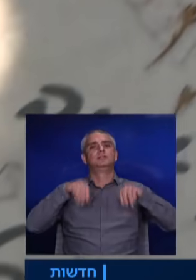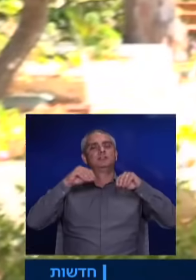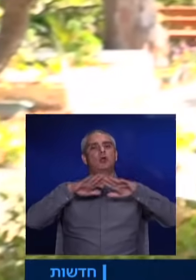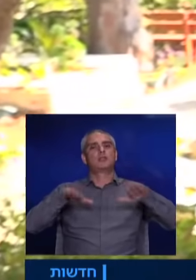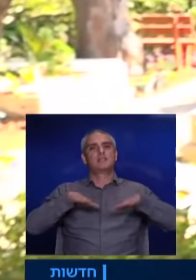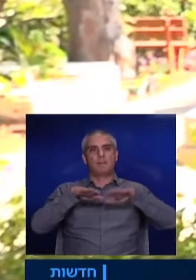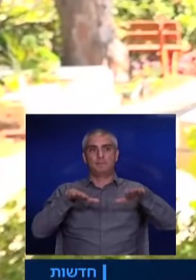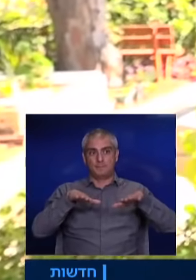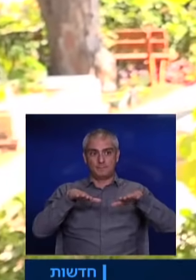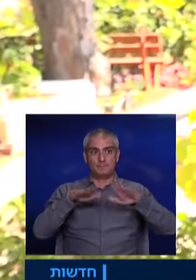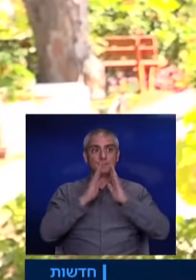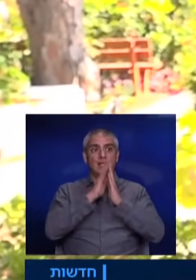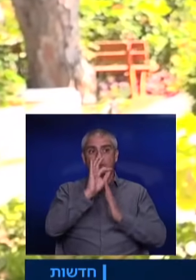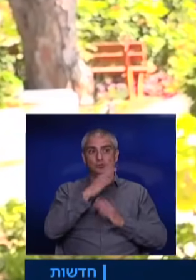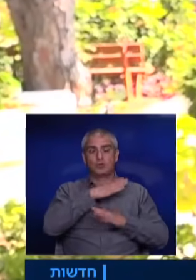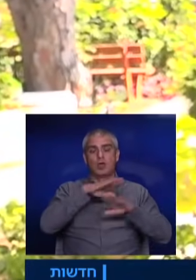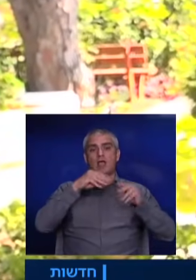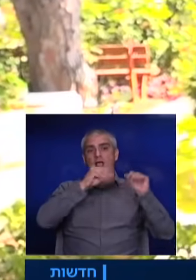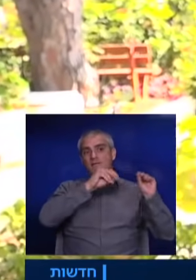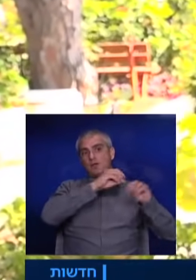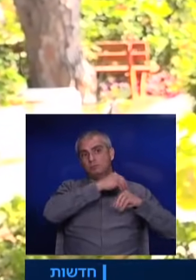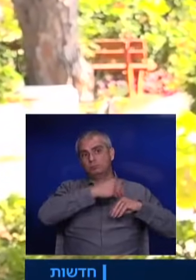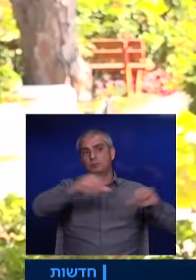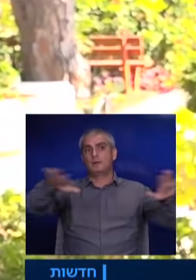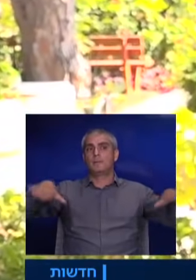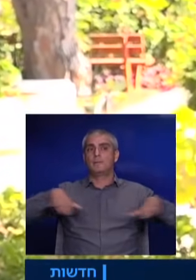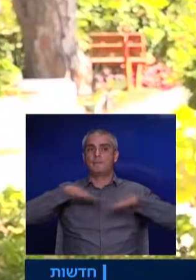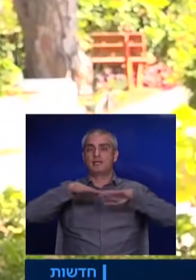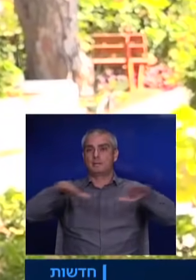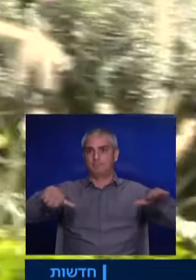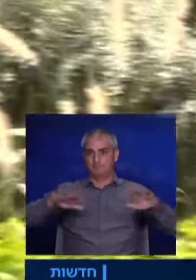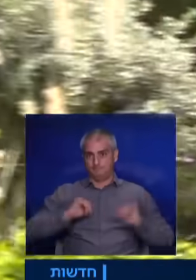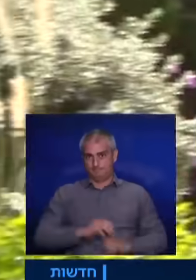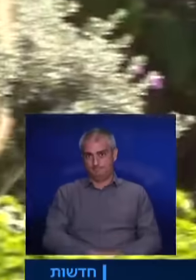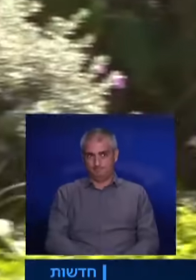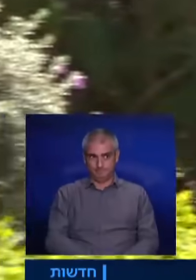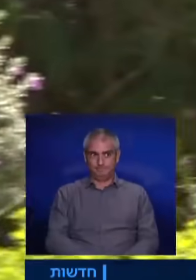ים. לבקשתו, אפרו פוזר בלב ים.